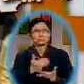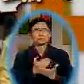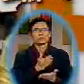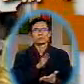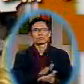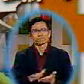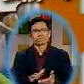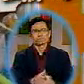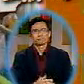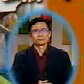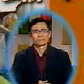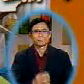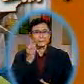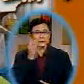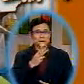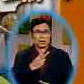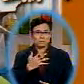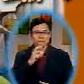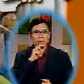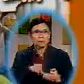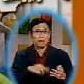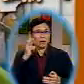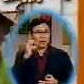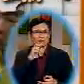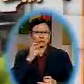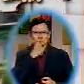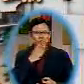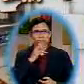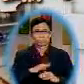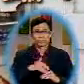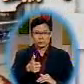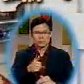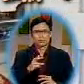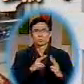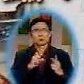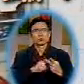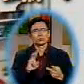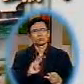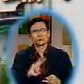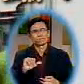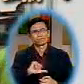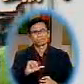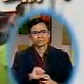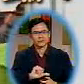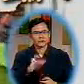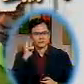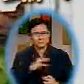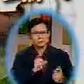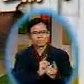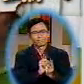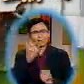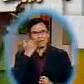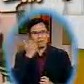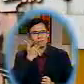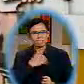試。25歲嘅黑仔已經熟悉唇語，但係見工嗰陣就唔見得有優勢，同樣係嘗盡人情